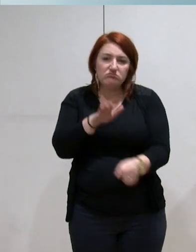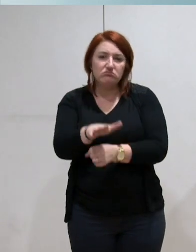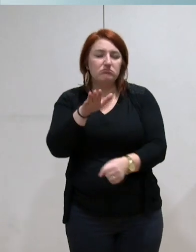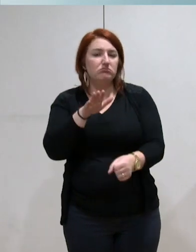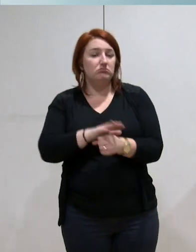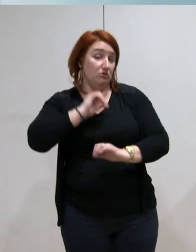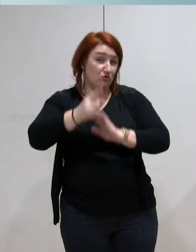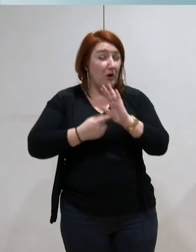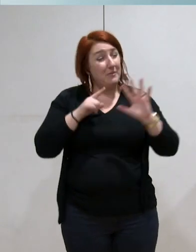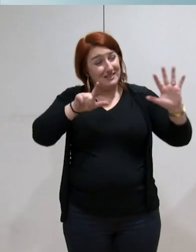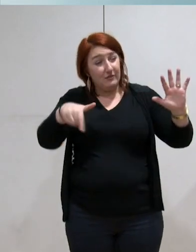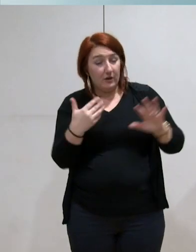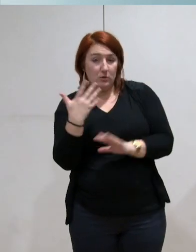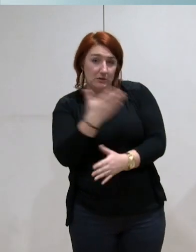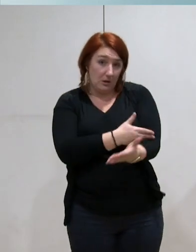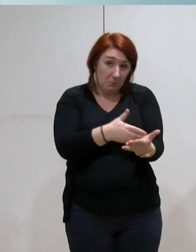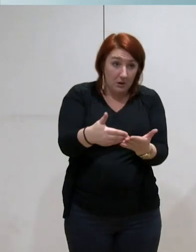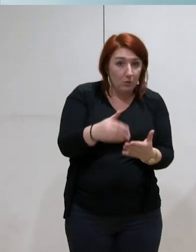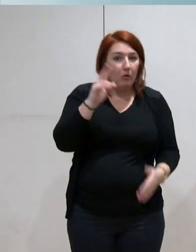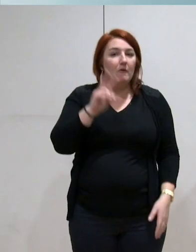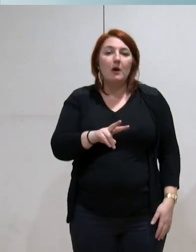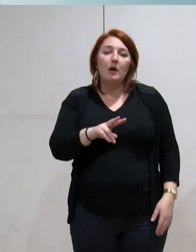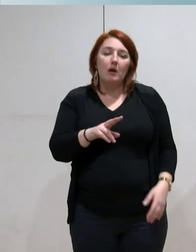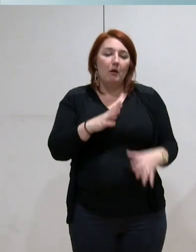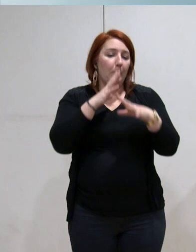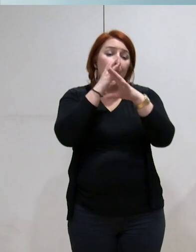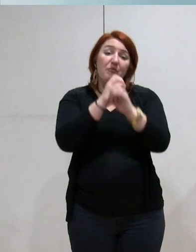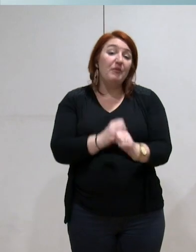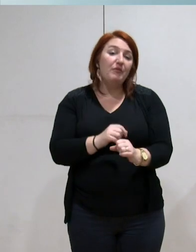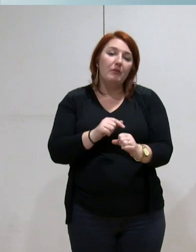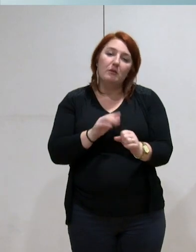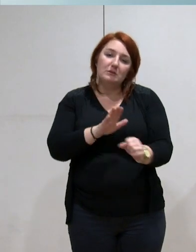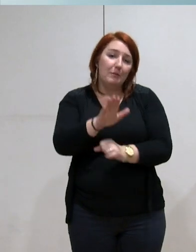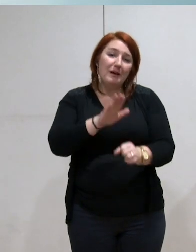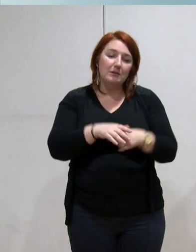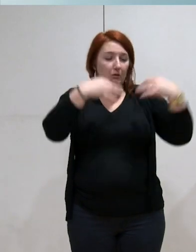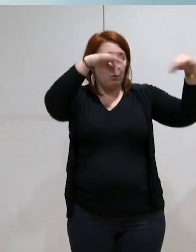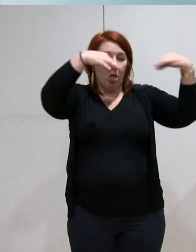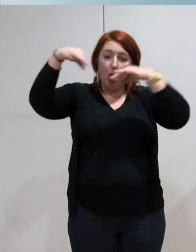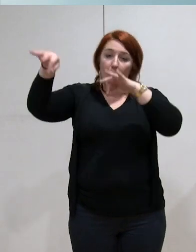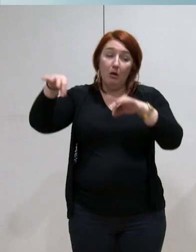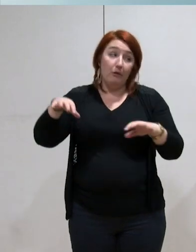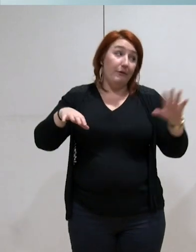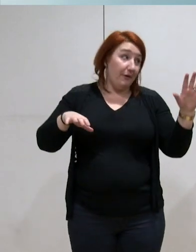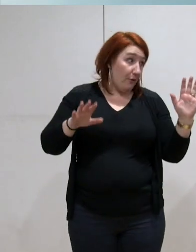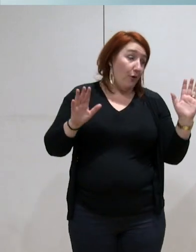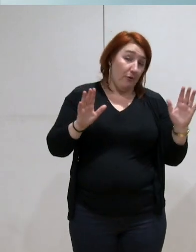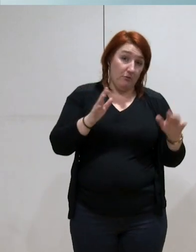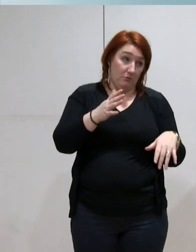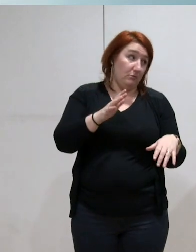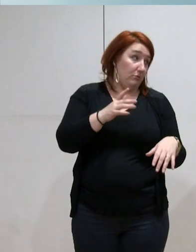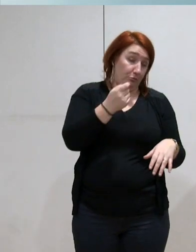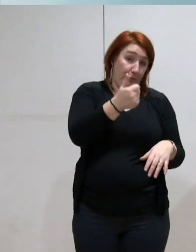7 millions et demi ça mérite plus que de feuilles à qu et encore à peine